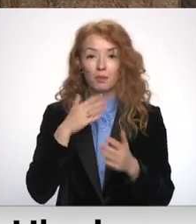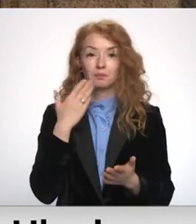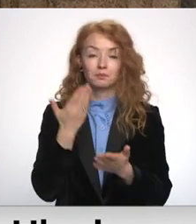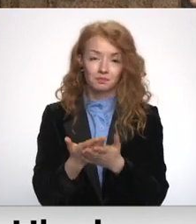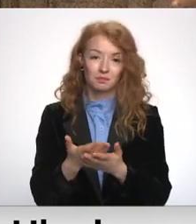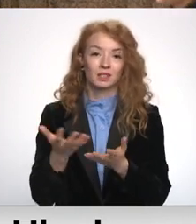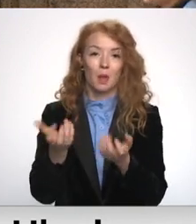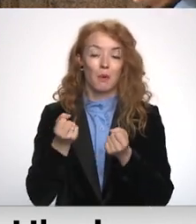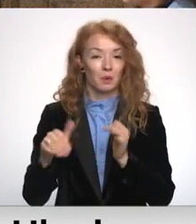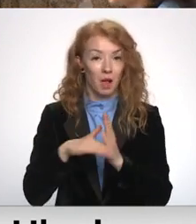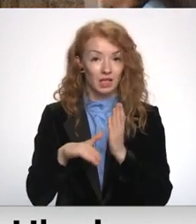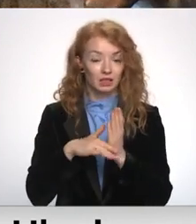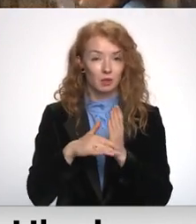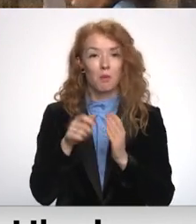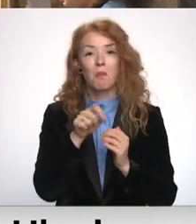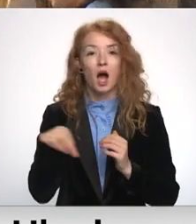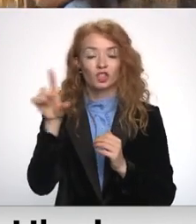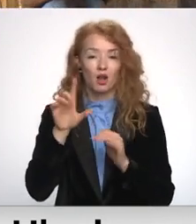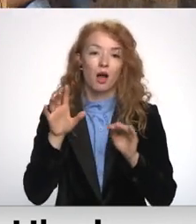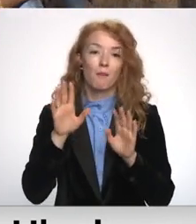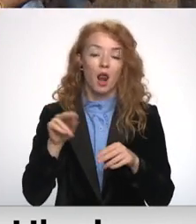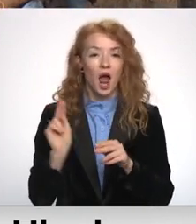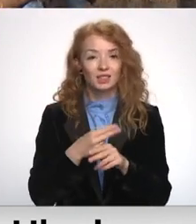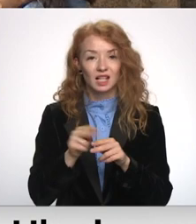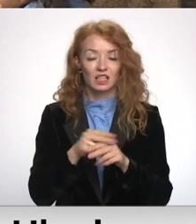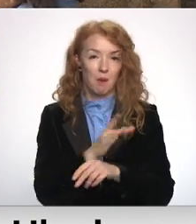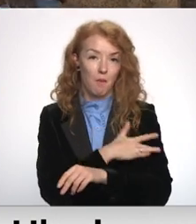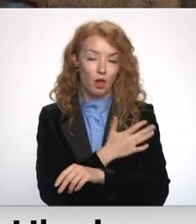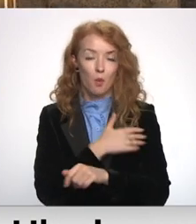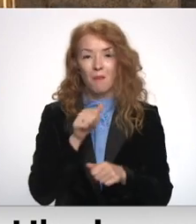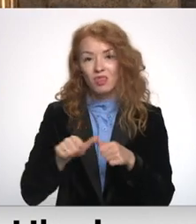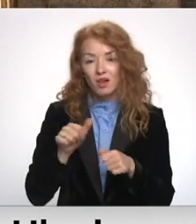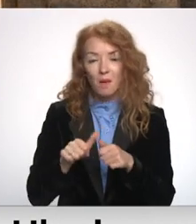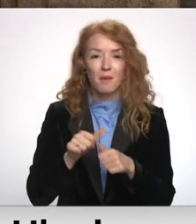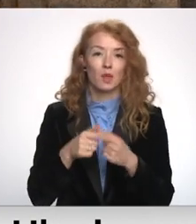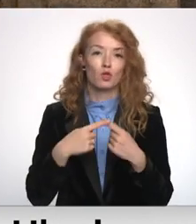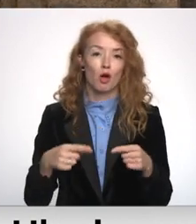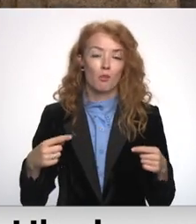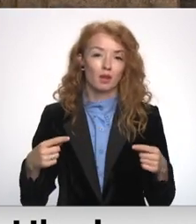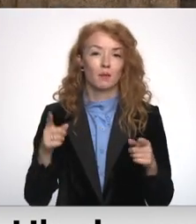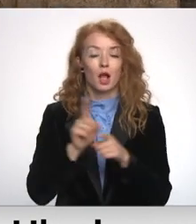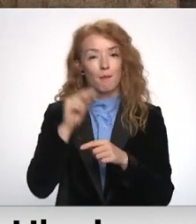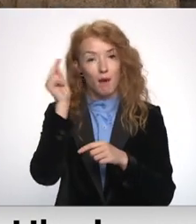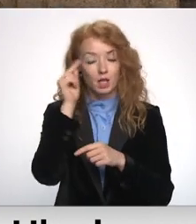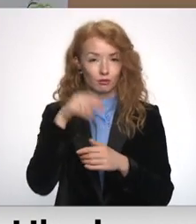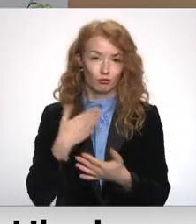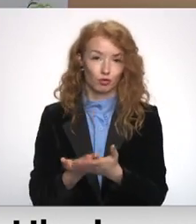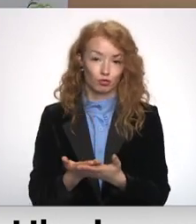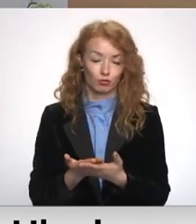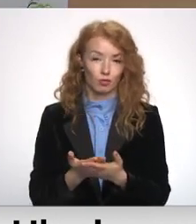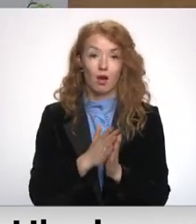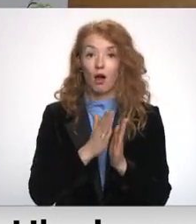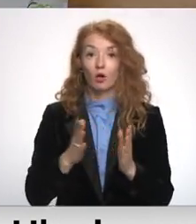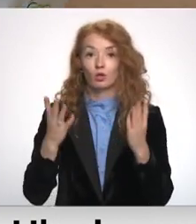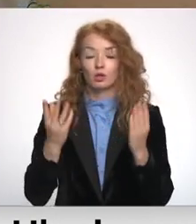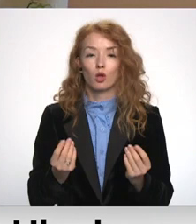saņemt palīdzību. Runa galvenokārt ir par ārstnieciskiem pakalpojumiem, medikamentiem, dažādām precēm mācību nodrošināšanai. Katru